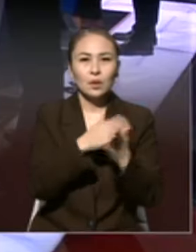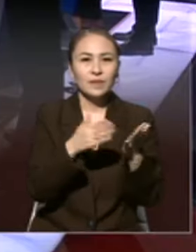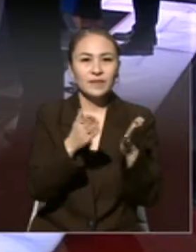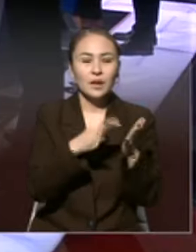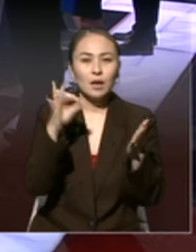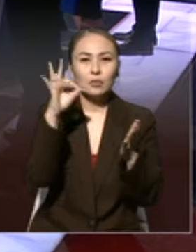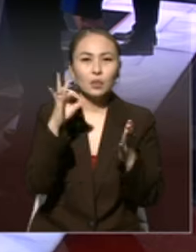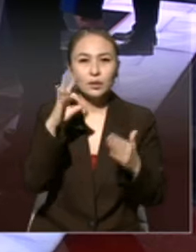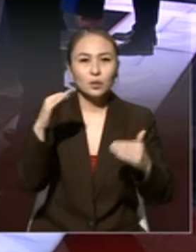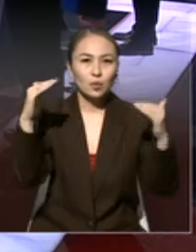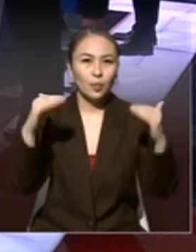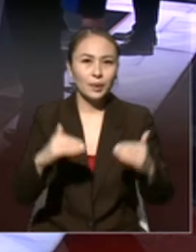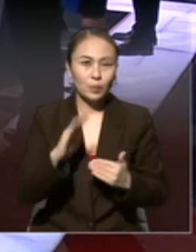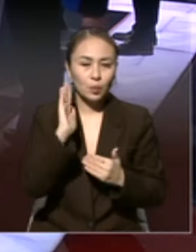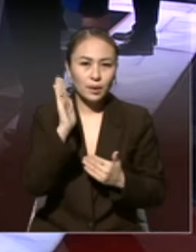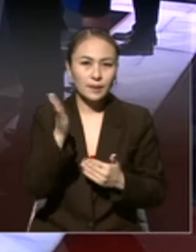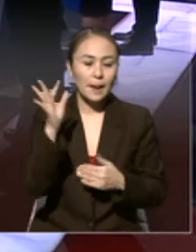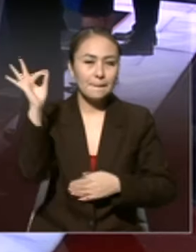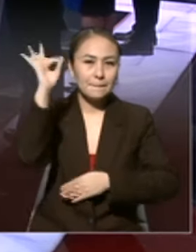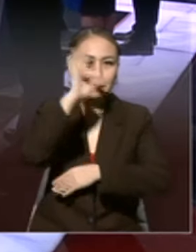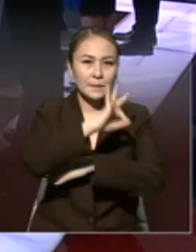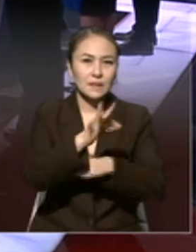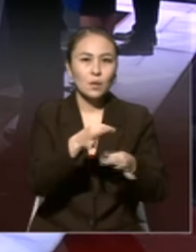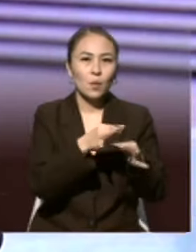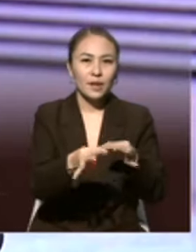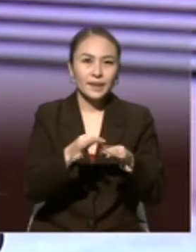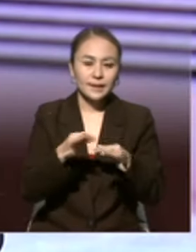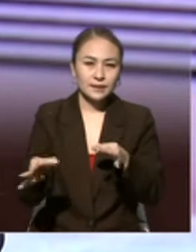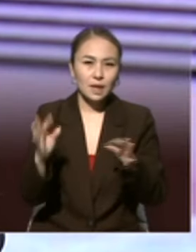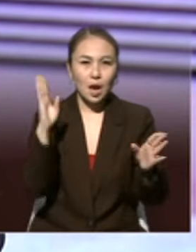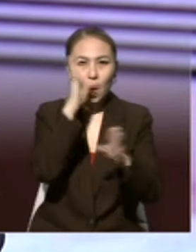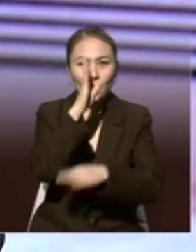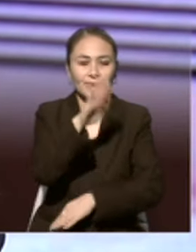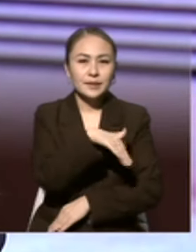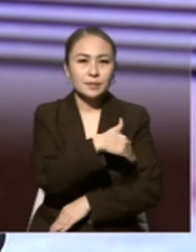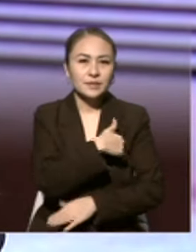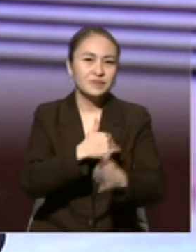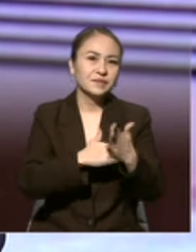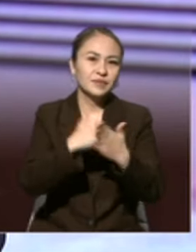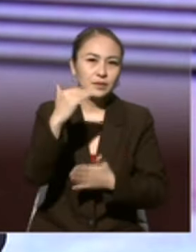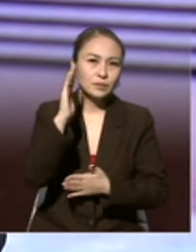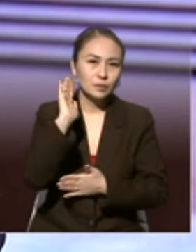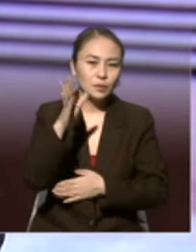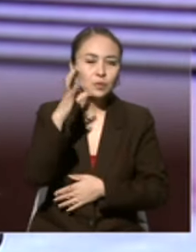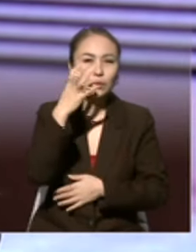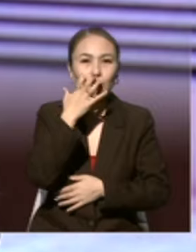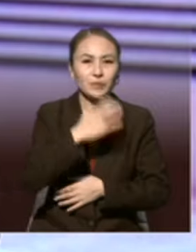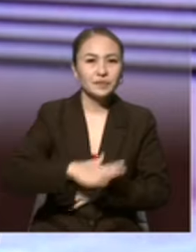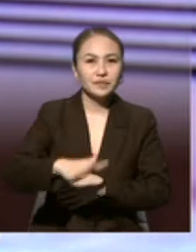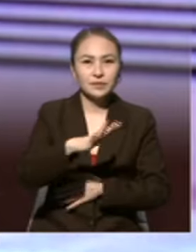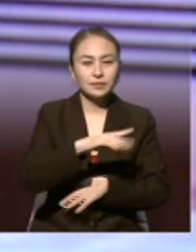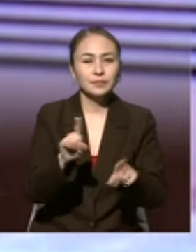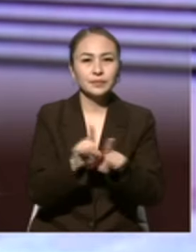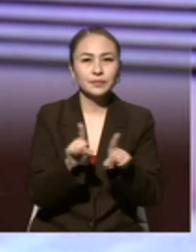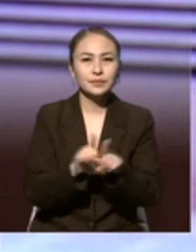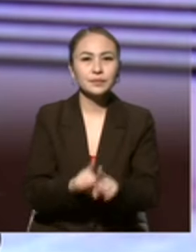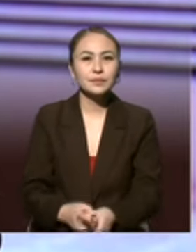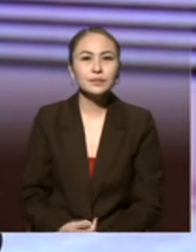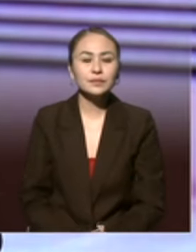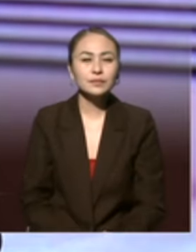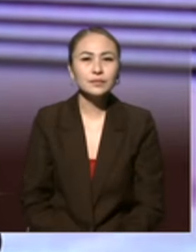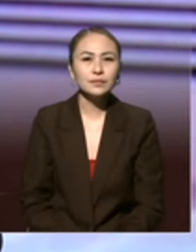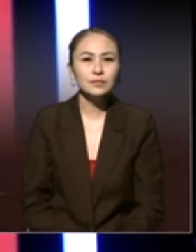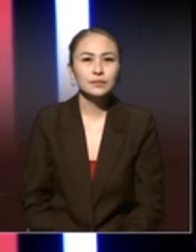деген болжануда. Алайда батыс өңірлерде ауа температурасы жоғарылайды және оңтүстік өңірлерде солай.